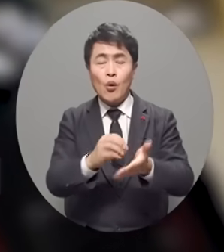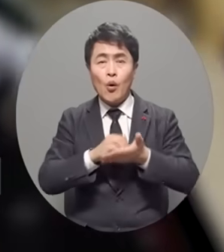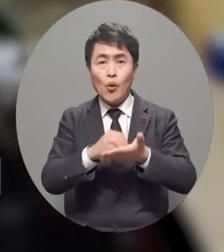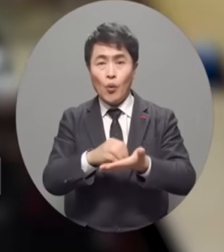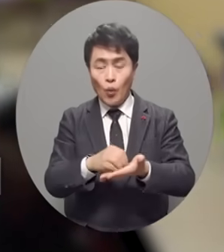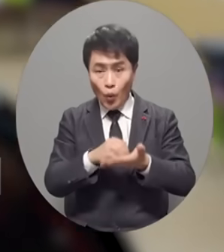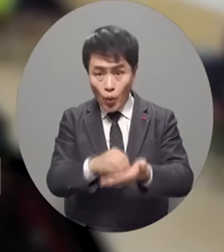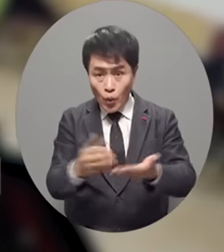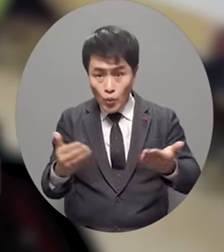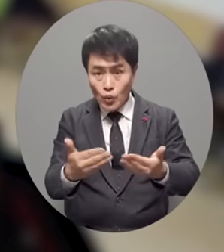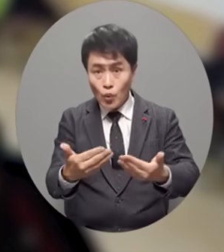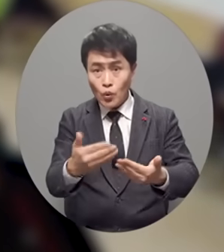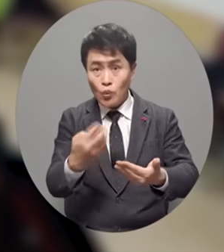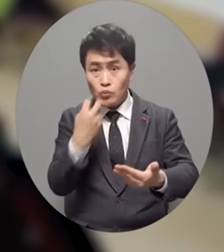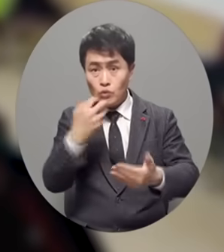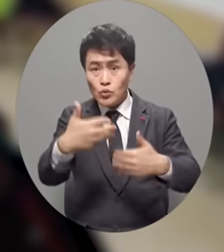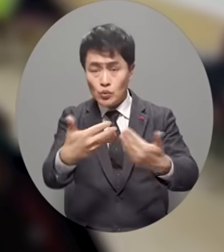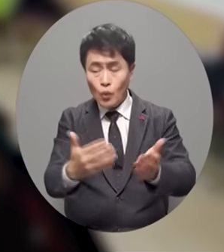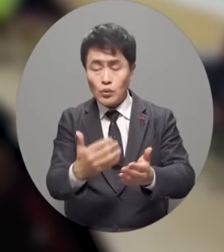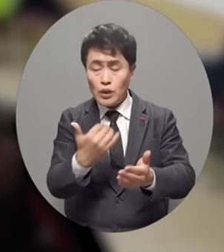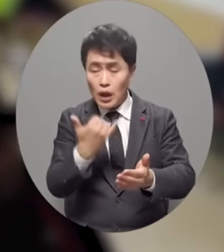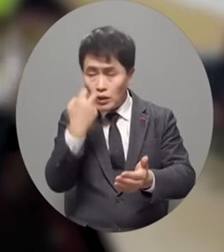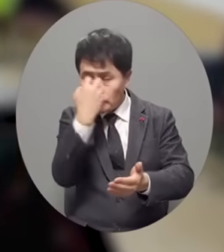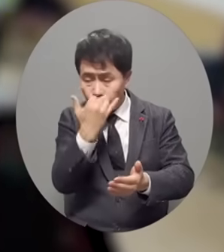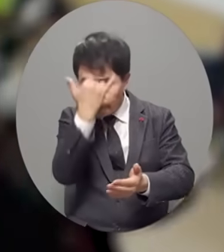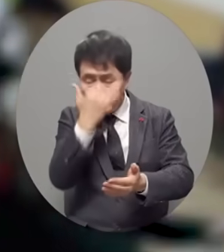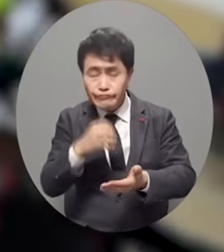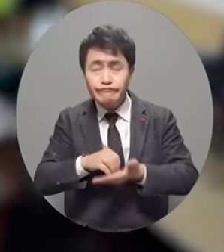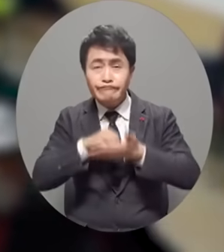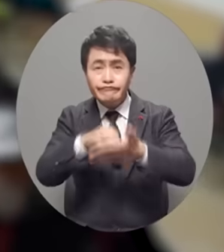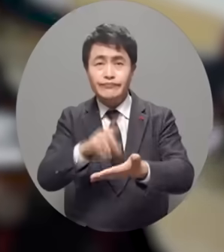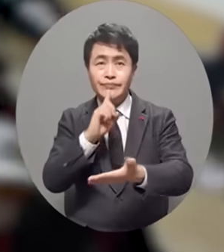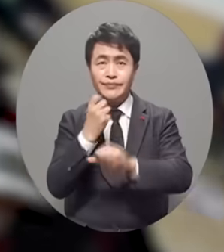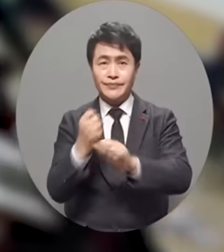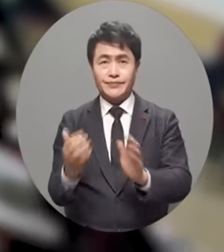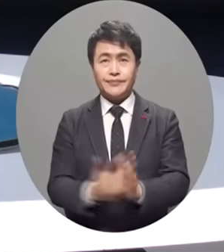조사에 성실히 임하겠다고 밝혔습니다. MBC 뉴스 김건입니다.